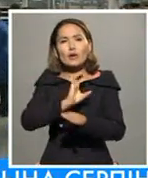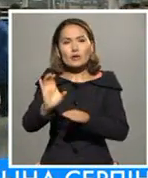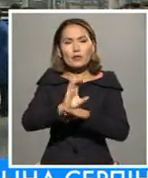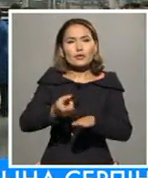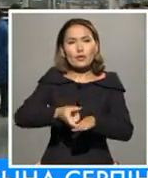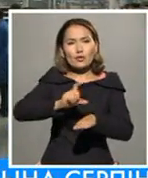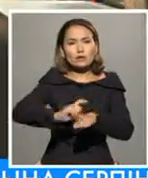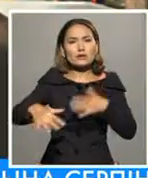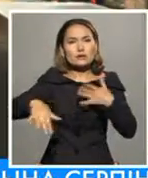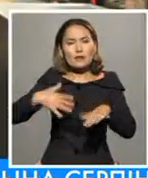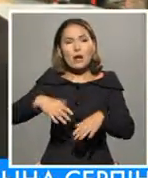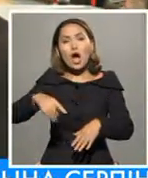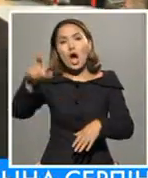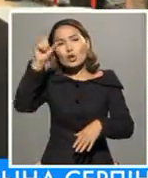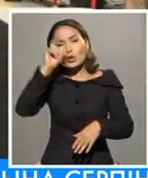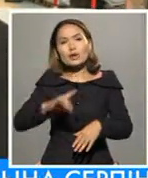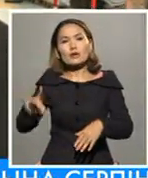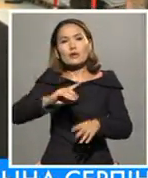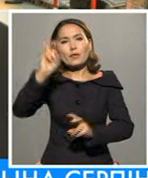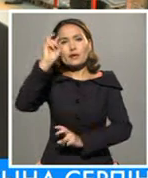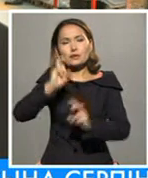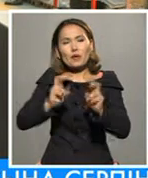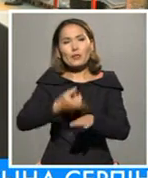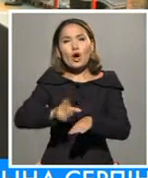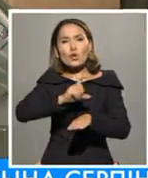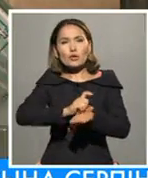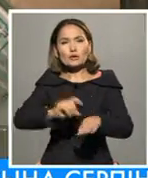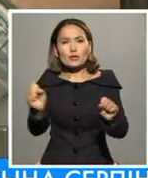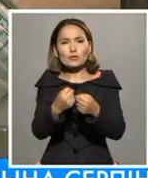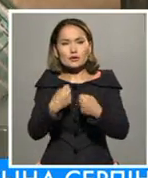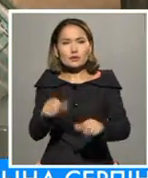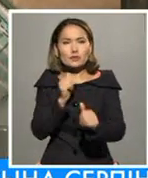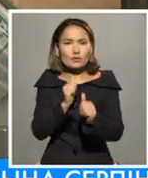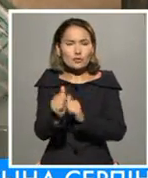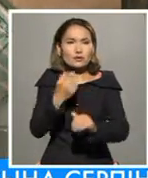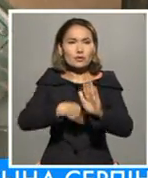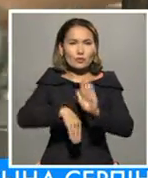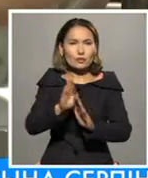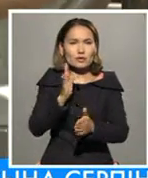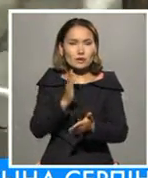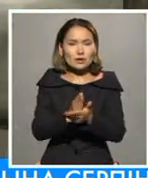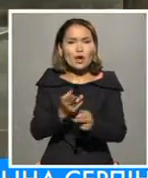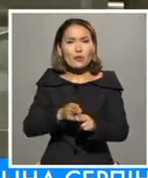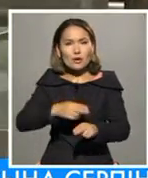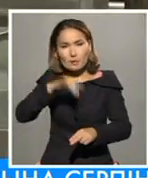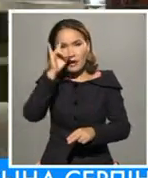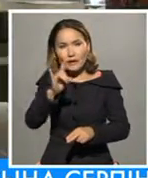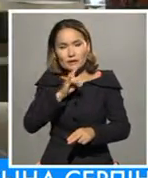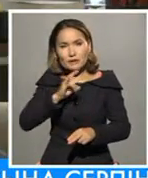бағытта тәжірибесі мол. Түркия кедендік одақпен еркін сауда аймағын құратын болса, бұл саланың өрлей түсетіні сөзсіз дейді